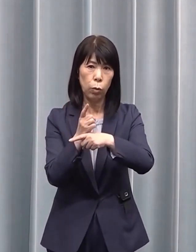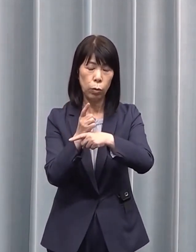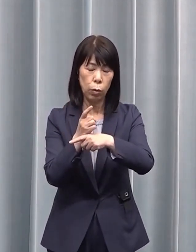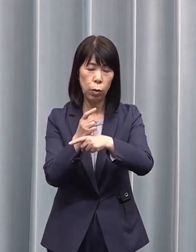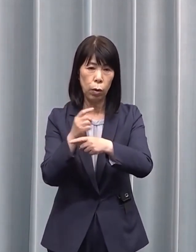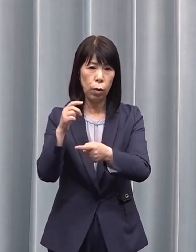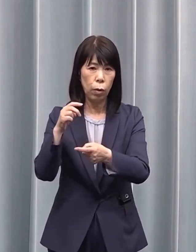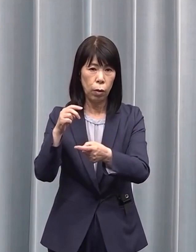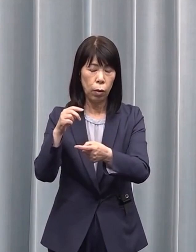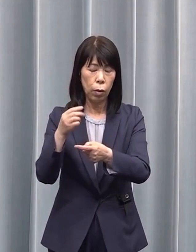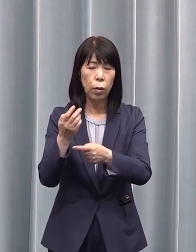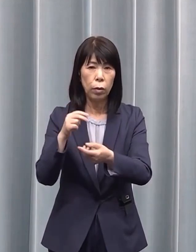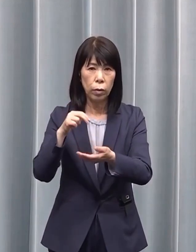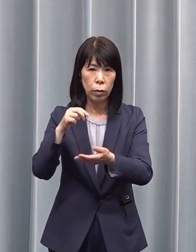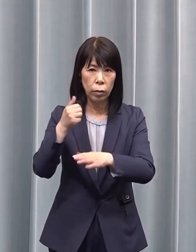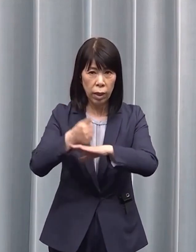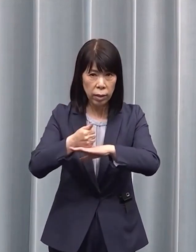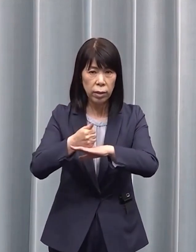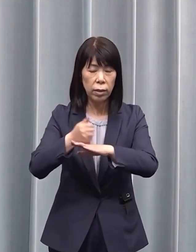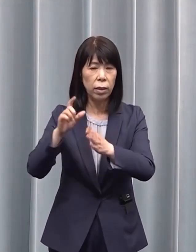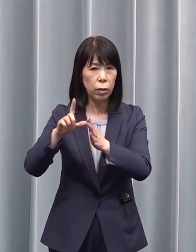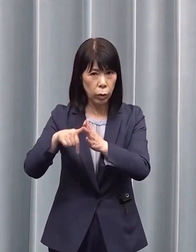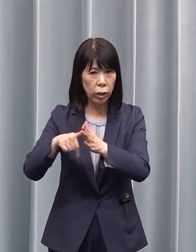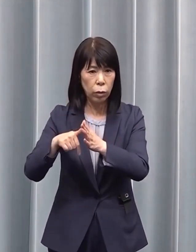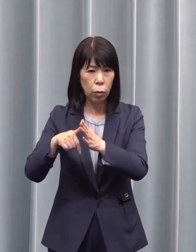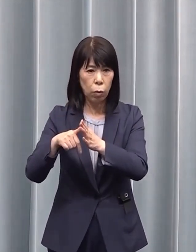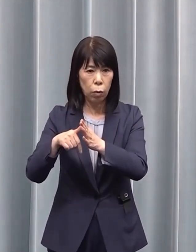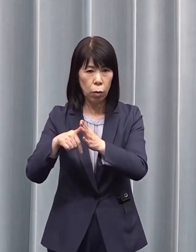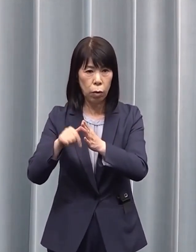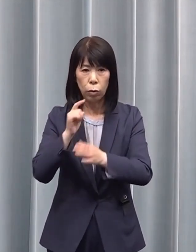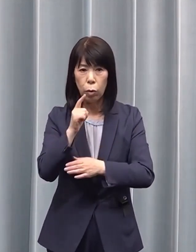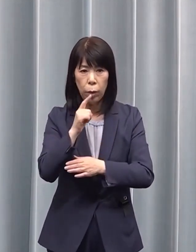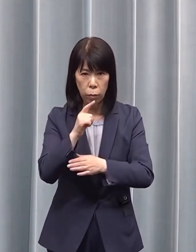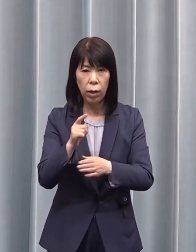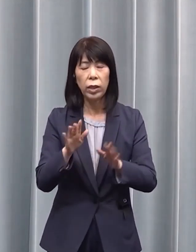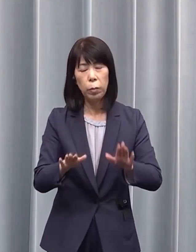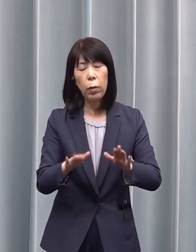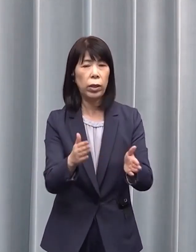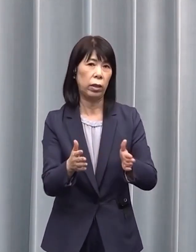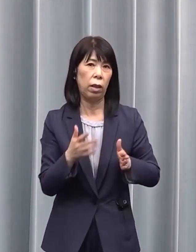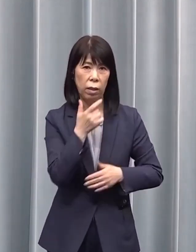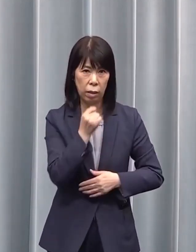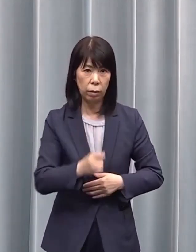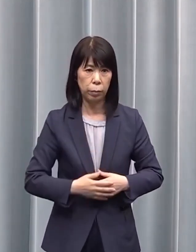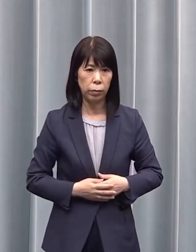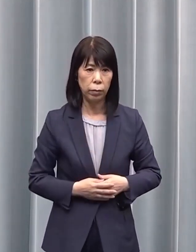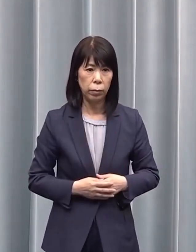時、また文科省の立場としての答弁というのは差し控えさせていただきたいと思います。